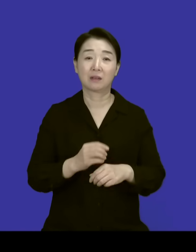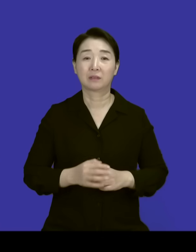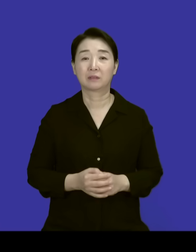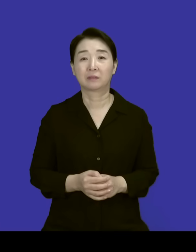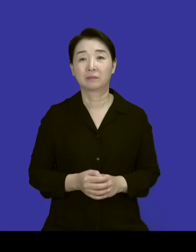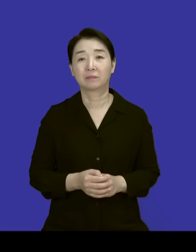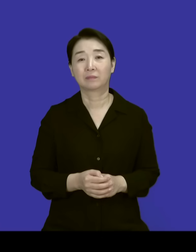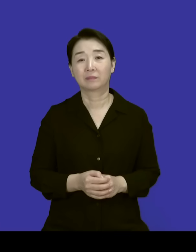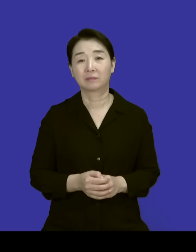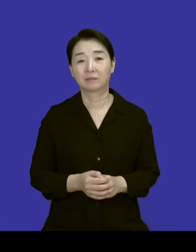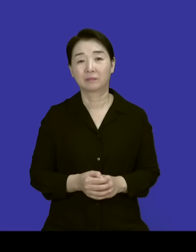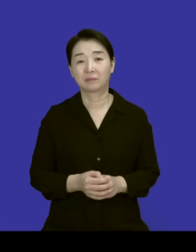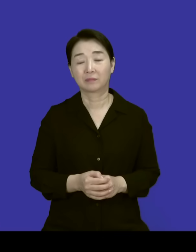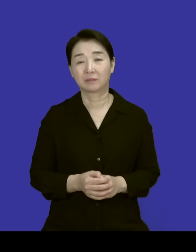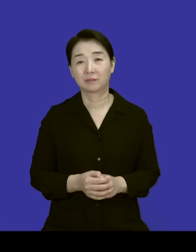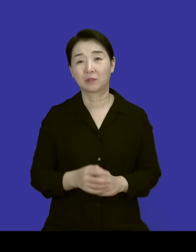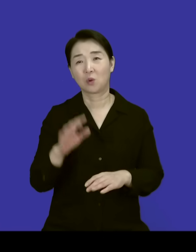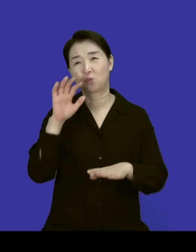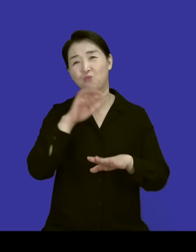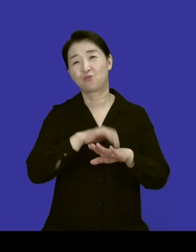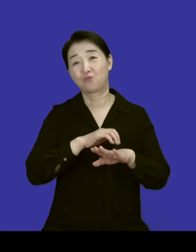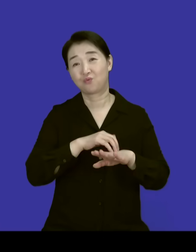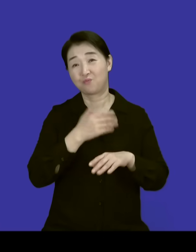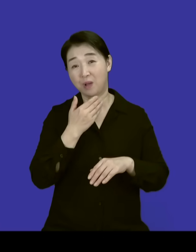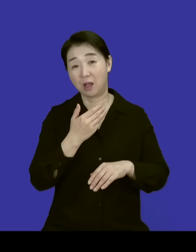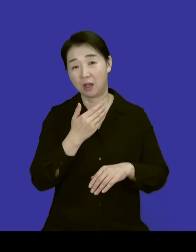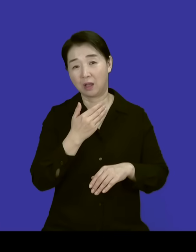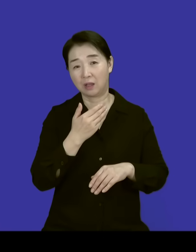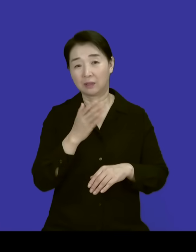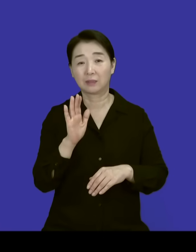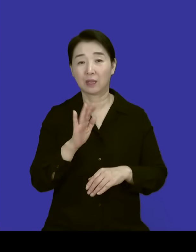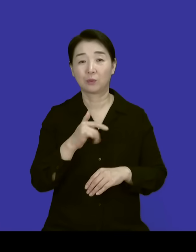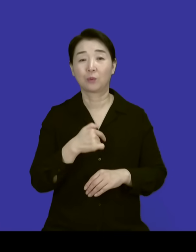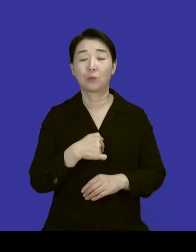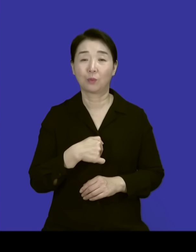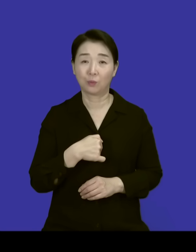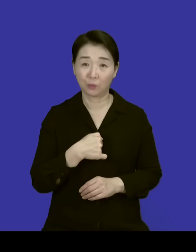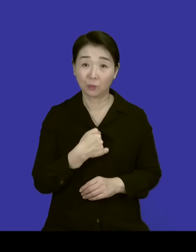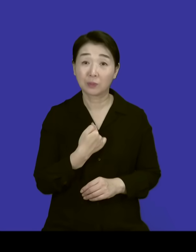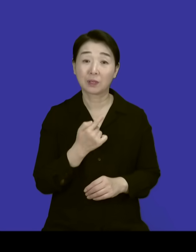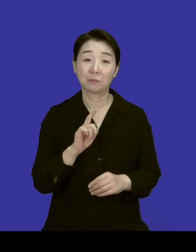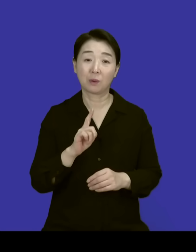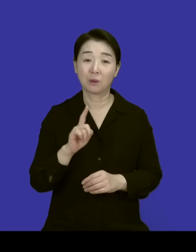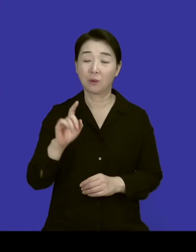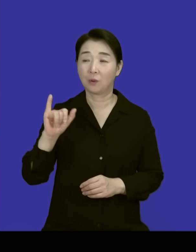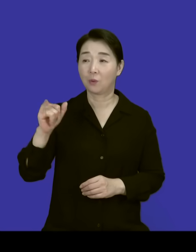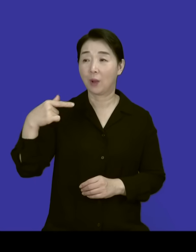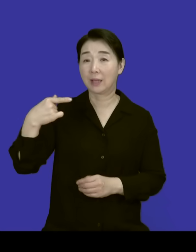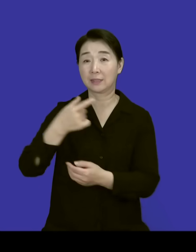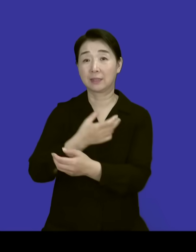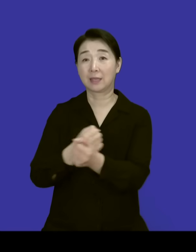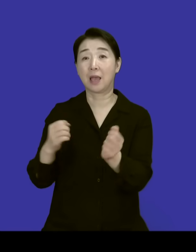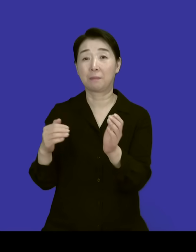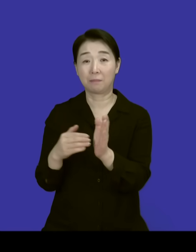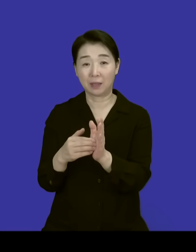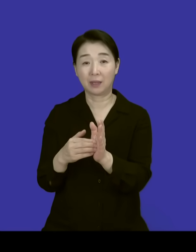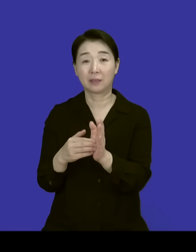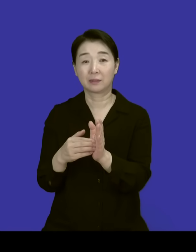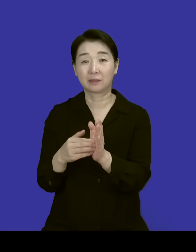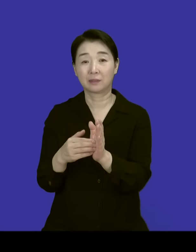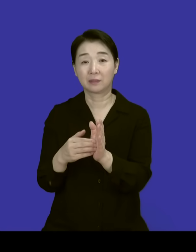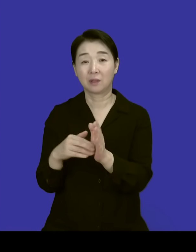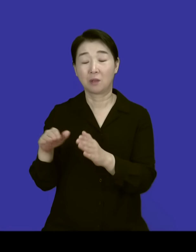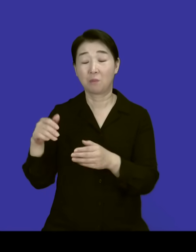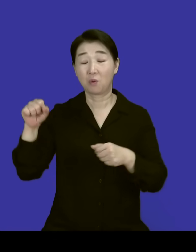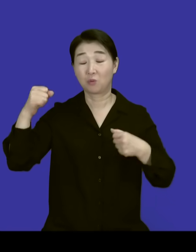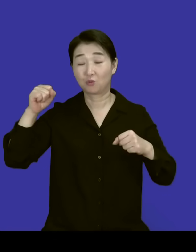고치고 수용하고를. 일종의 트레이닝 과정이 생겼네. 트레이닝은 아니고 혼자 이제 예. 어쨌건 YG에 계약이 돼 있어도 YG에서